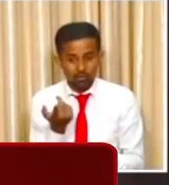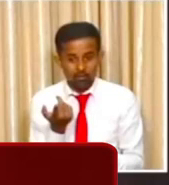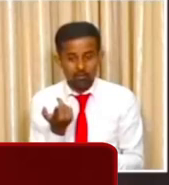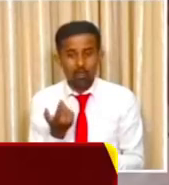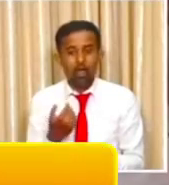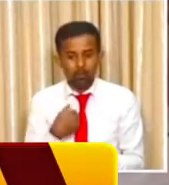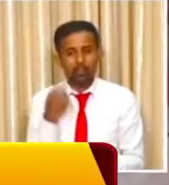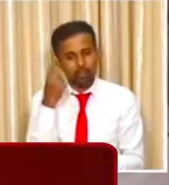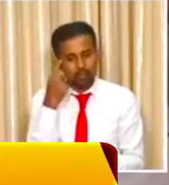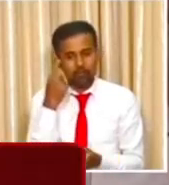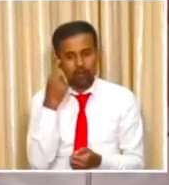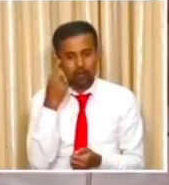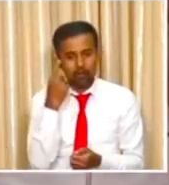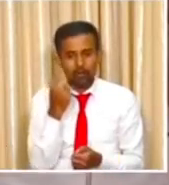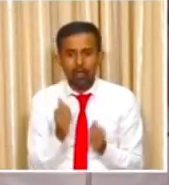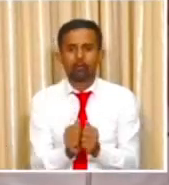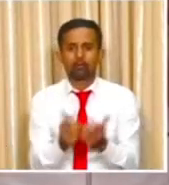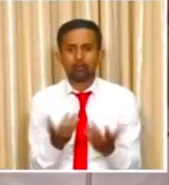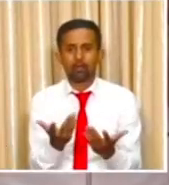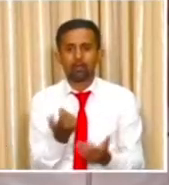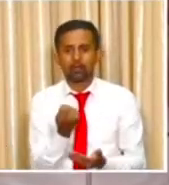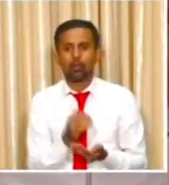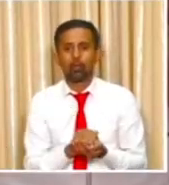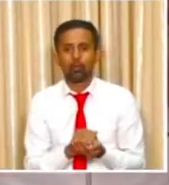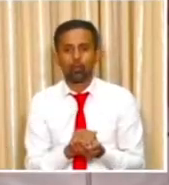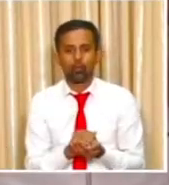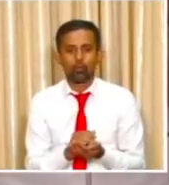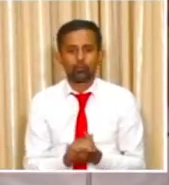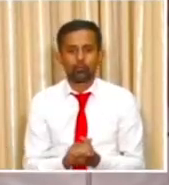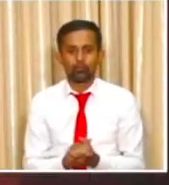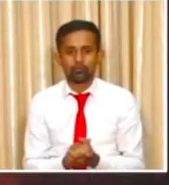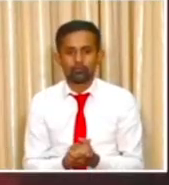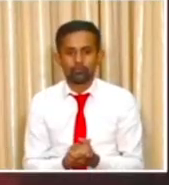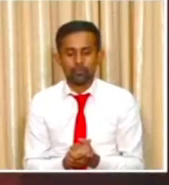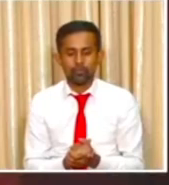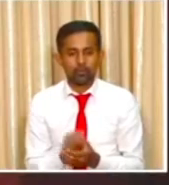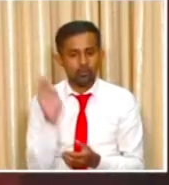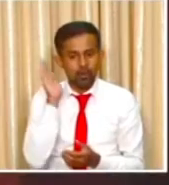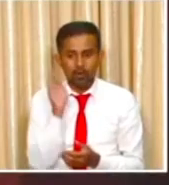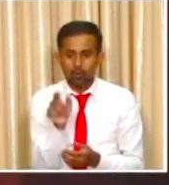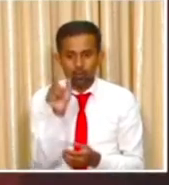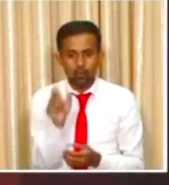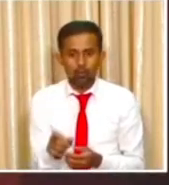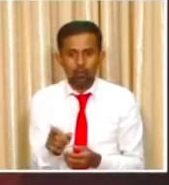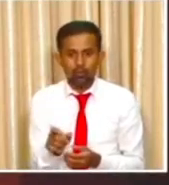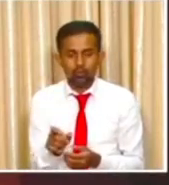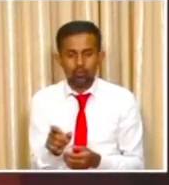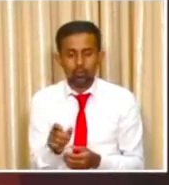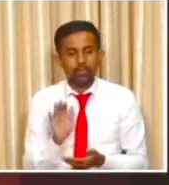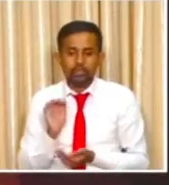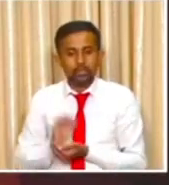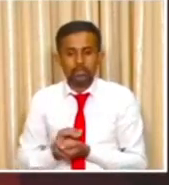නැහැ ඒක අපි දන්නවා. දන්නවනම් ඒ කරන්නේ නැත්තේ. කරන්නේ ඉතින් මුදල් තියෙන්නේ පෑනේ. ඒතර එනේ මං අහන්නේ ඔබතුමාට පවතින